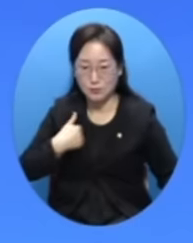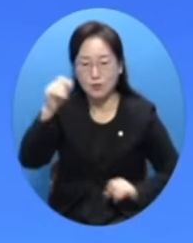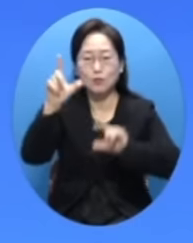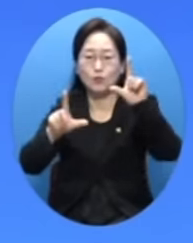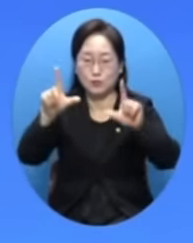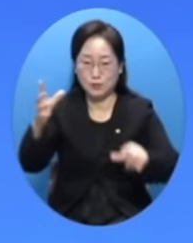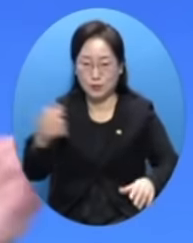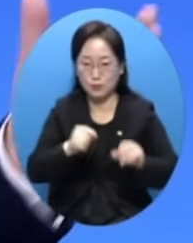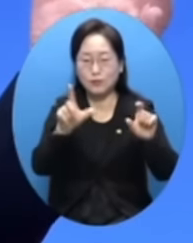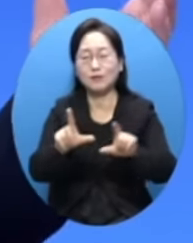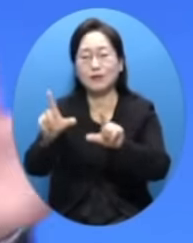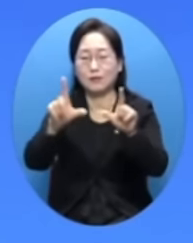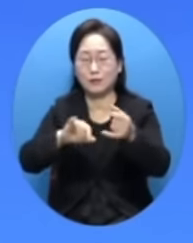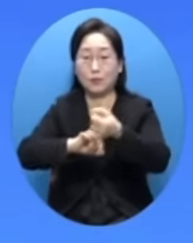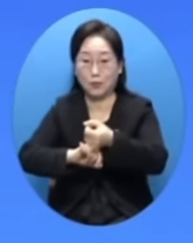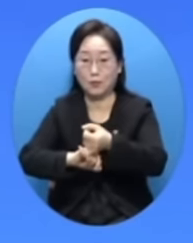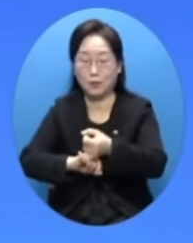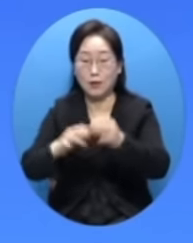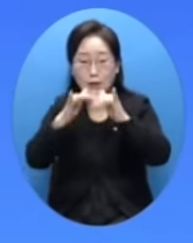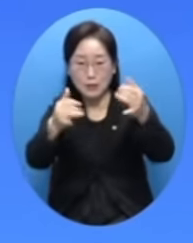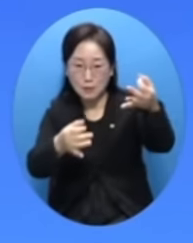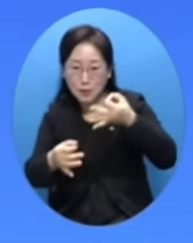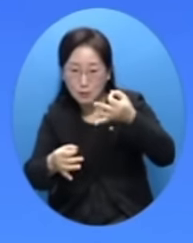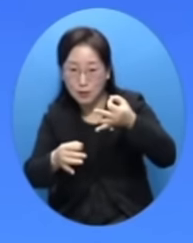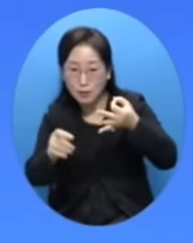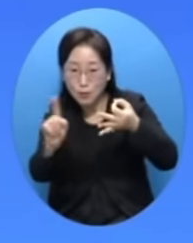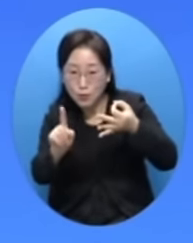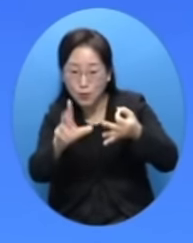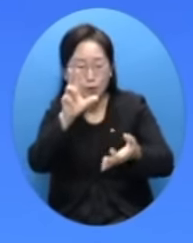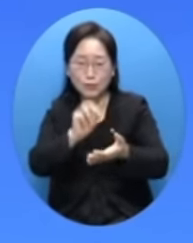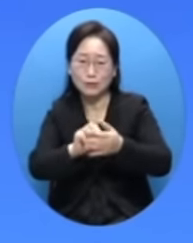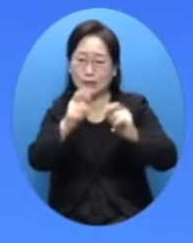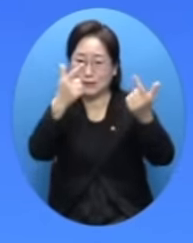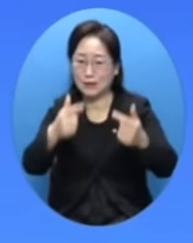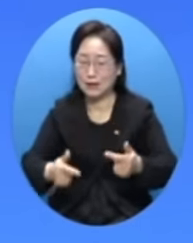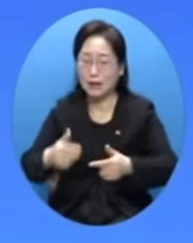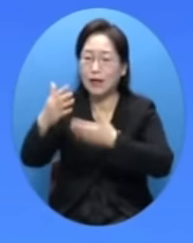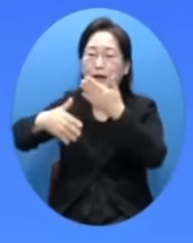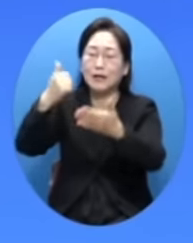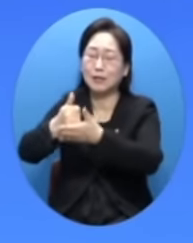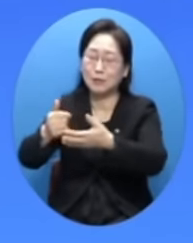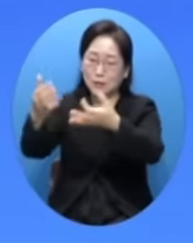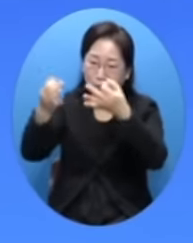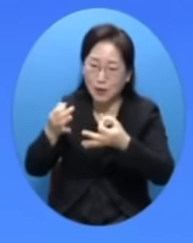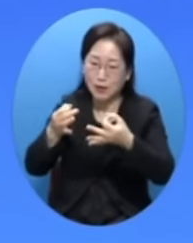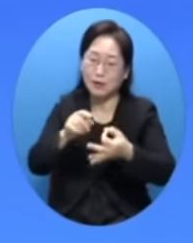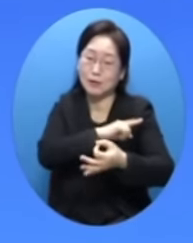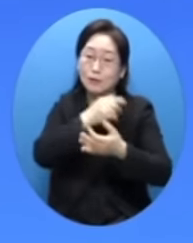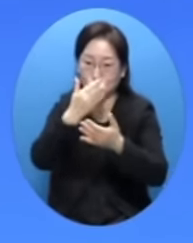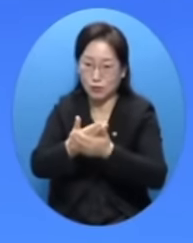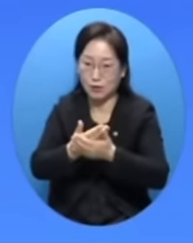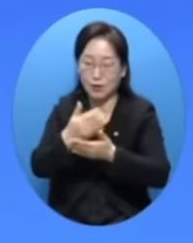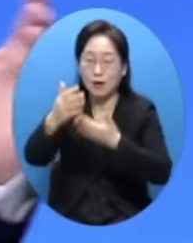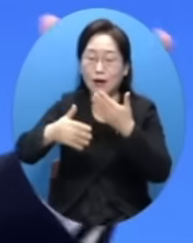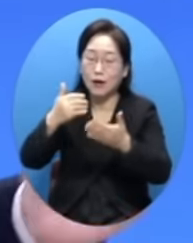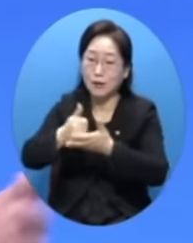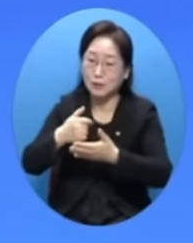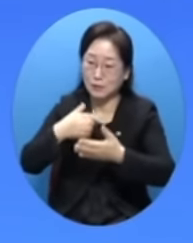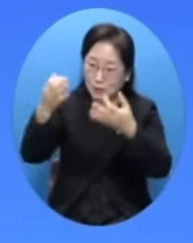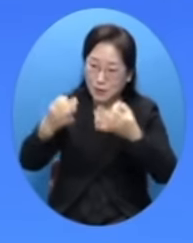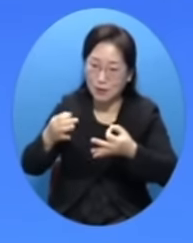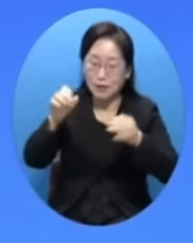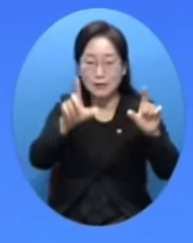것입니다 사람이 나를 어떻게 보냐 그건 두 번째 문제입니다 하나님이 나를 어떻게 보시느라 하나님의 나의 삶에 대해서 나의 행위에